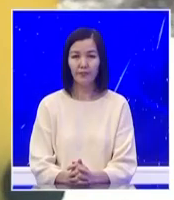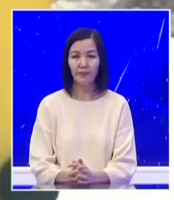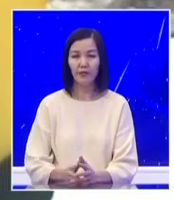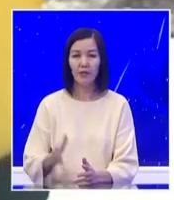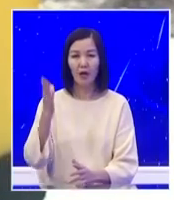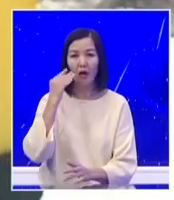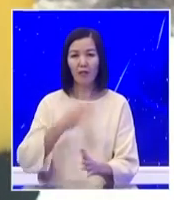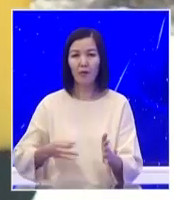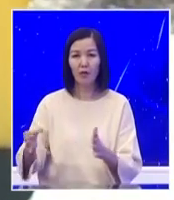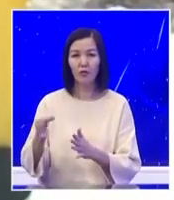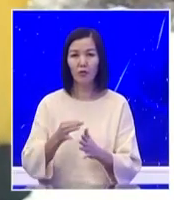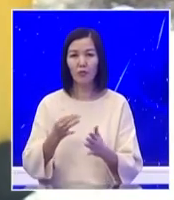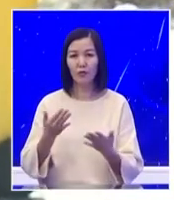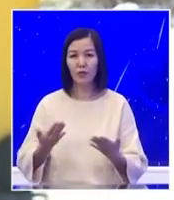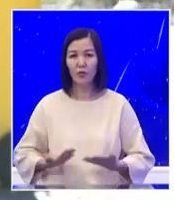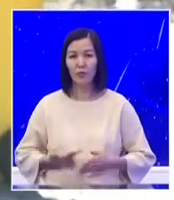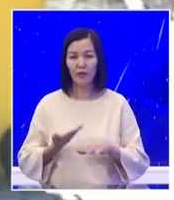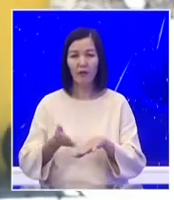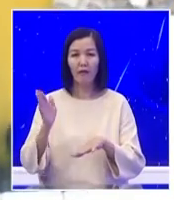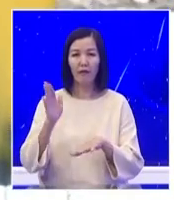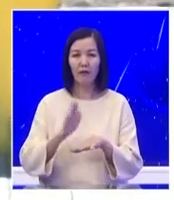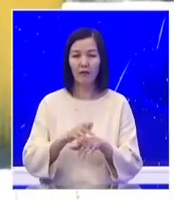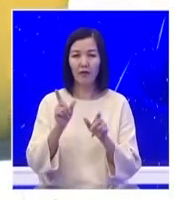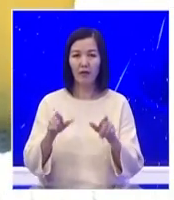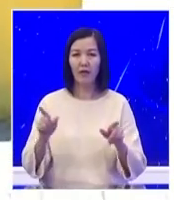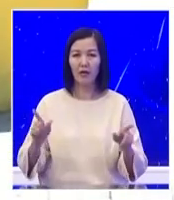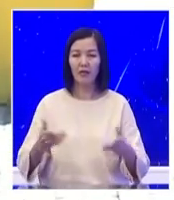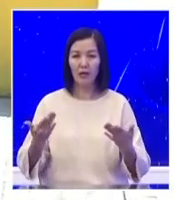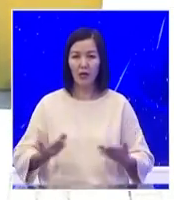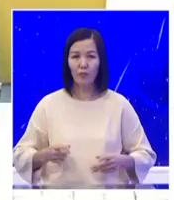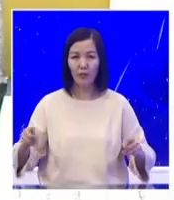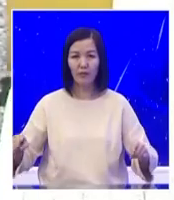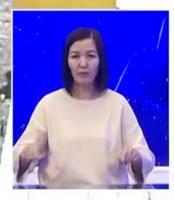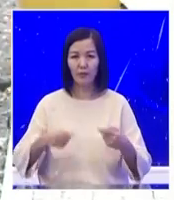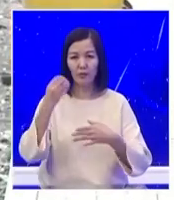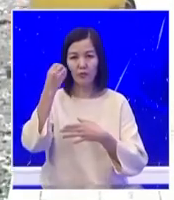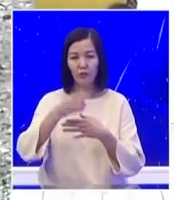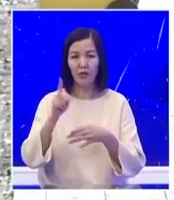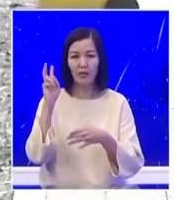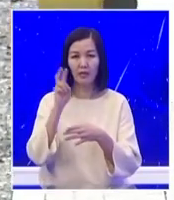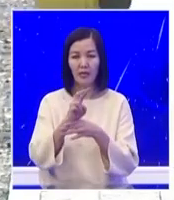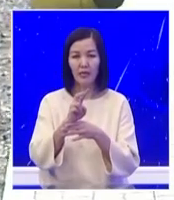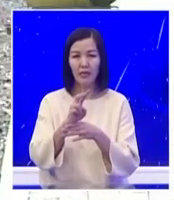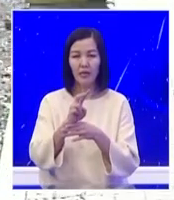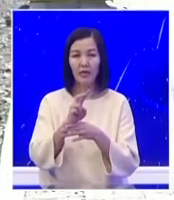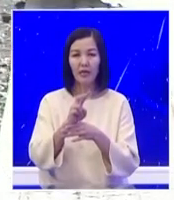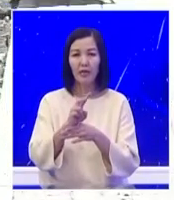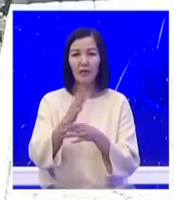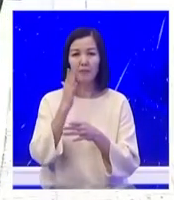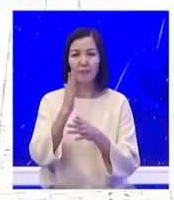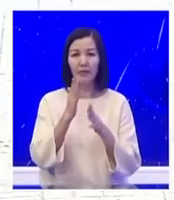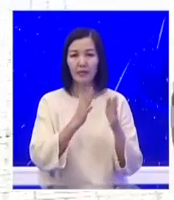Облыста өмірлік қиын жағдайға тап болған азаматтар әлеуметтік бейімде орталығына келеді. Ал бұл ғимаратқа кірмес бұрын 5